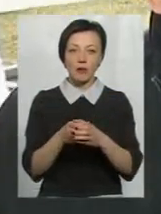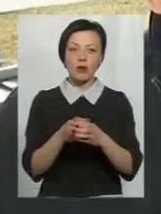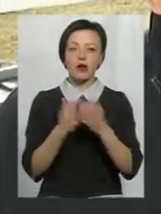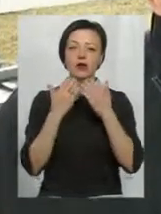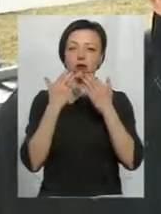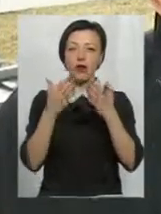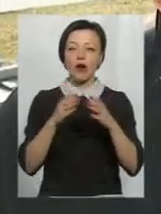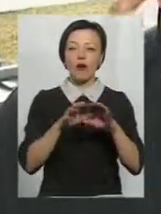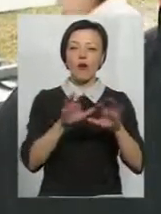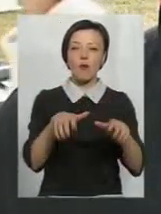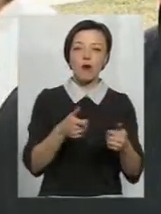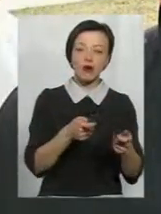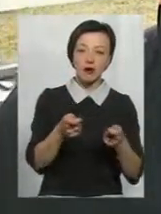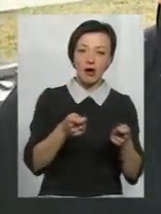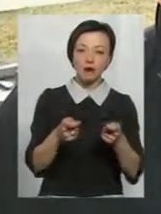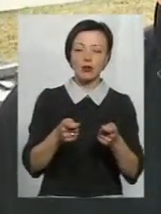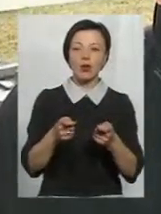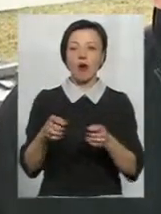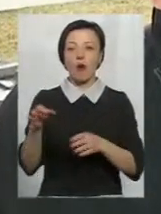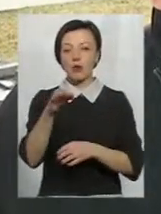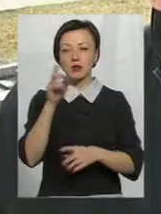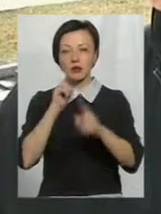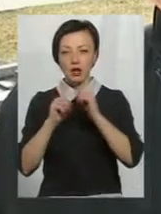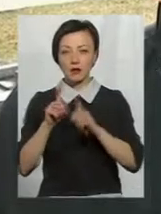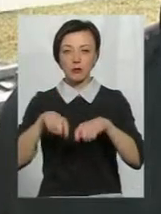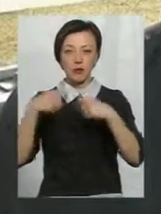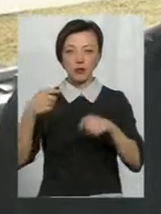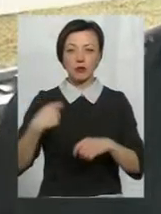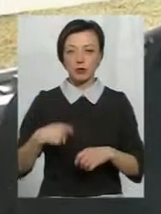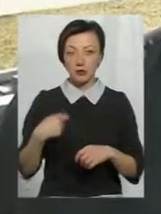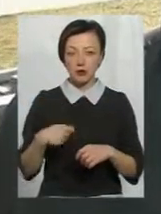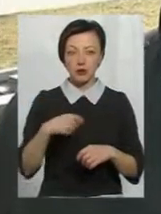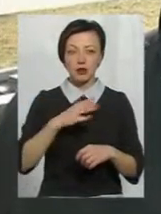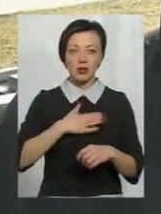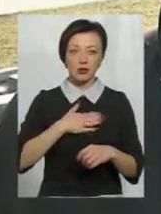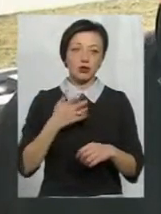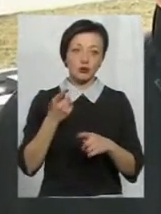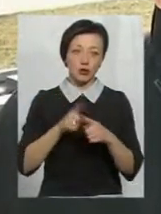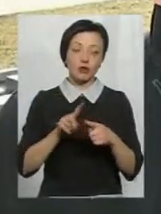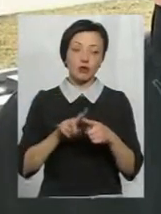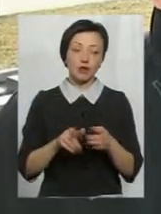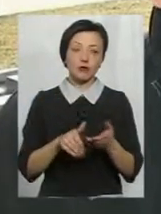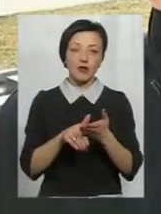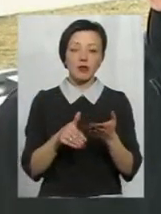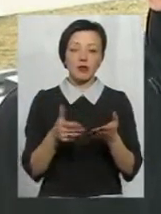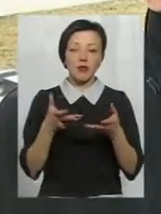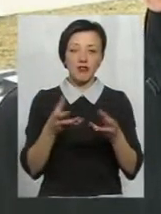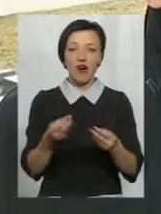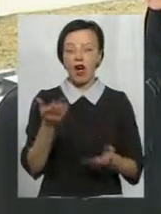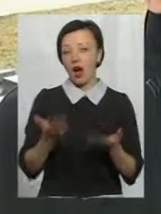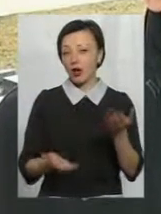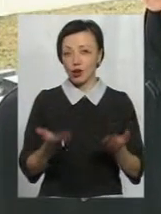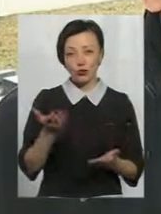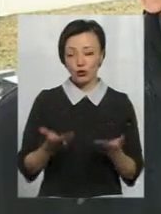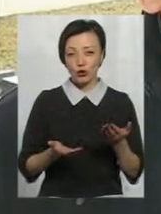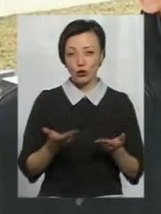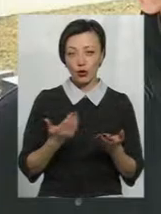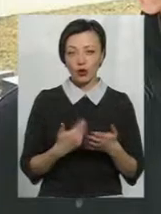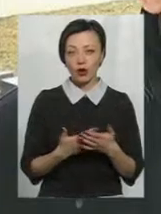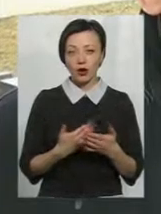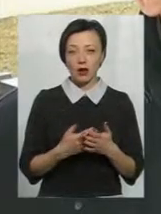до обласної ради, і вони цю петицію передають Порошенку, нашому президенту, тоді воно на що спливає. А якщо,